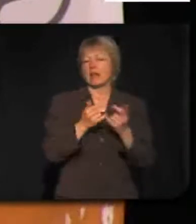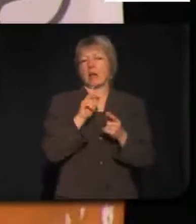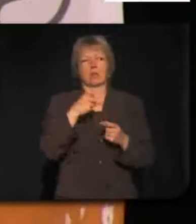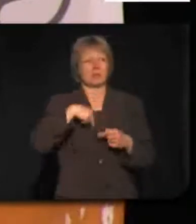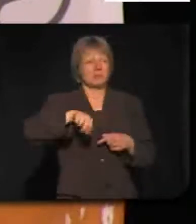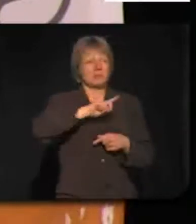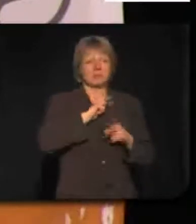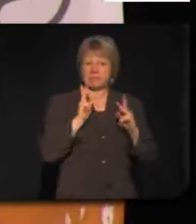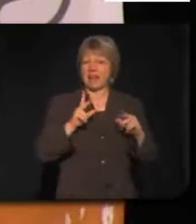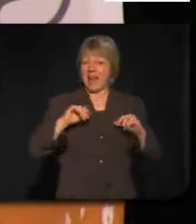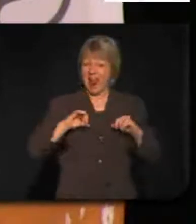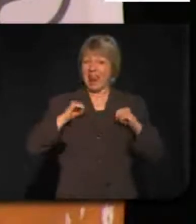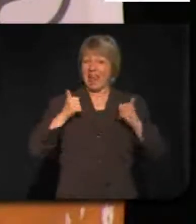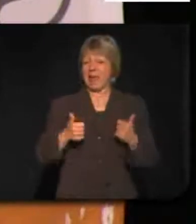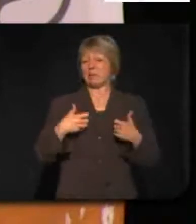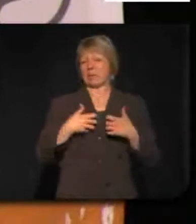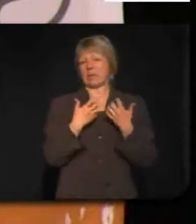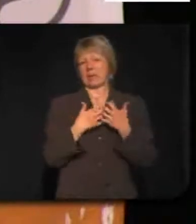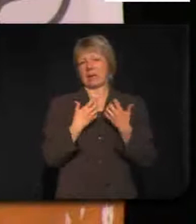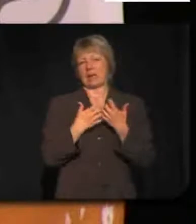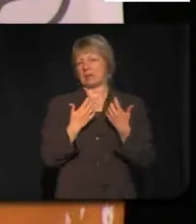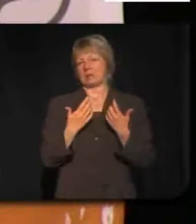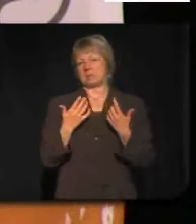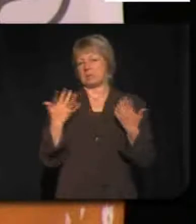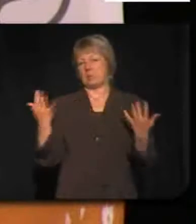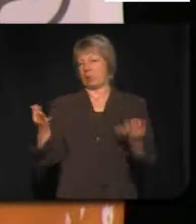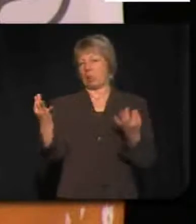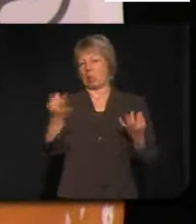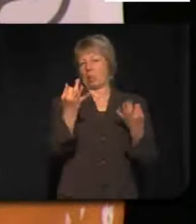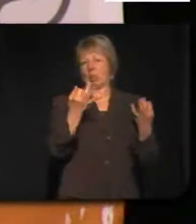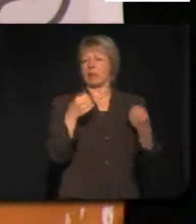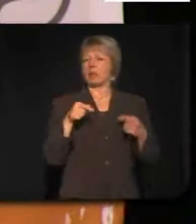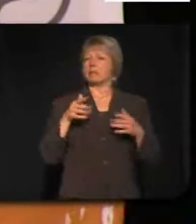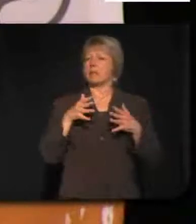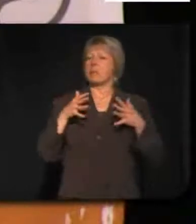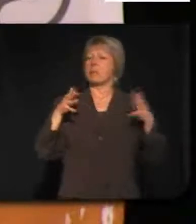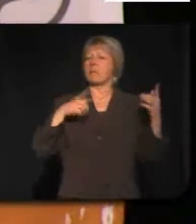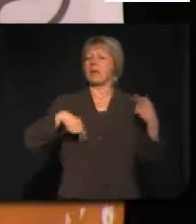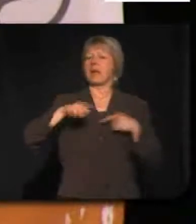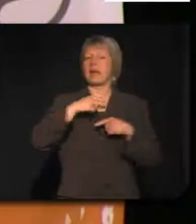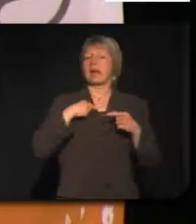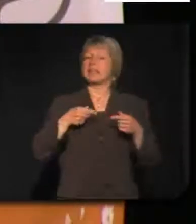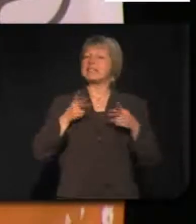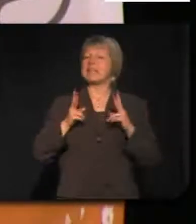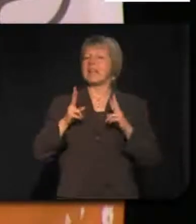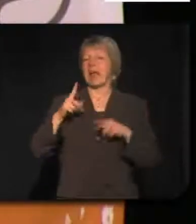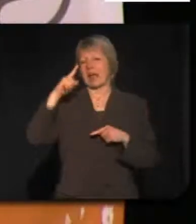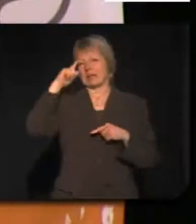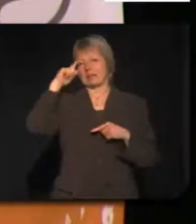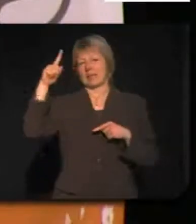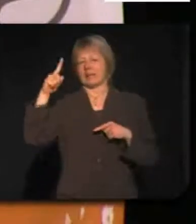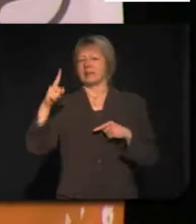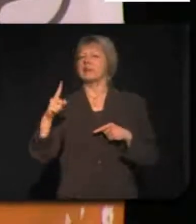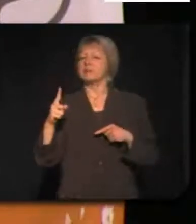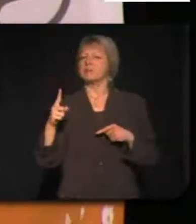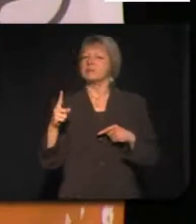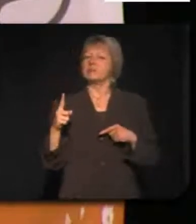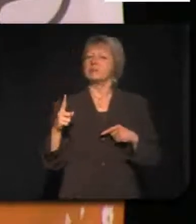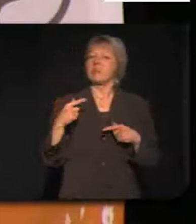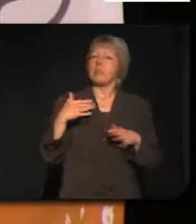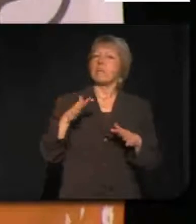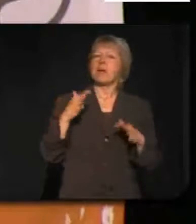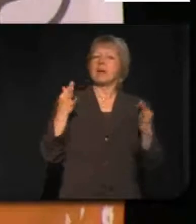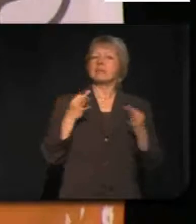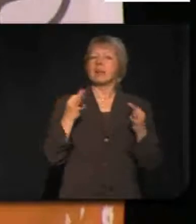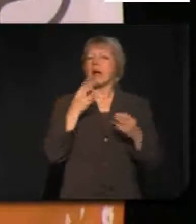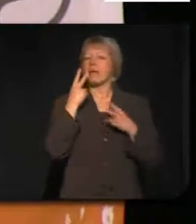es existiert stattdessen ein Sicherheitsdenken immer mehr Dinge werden unter Sicherheitsaspekten gesehen